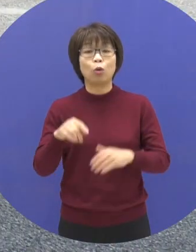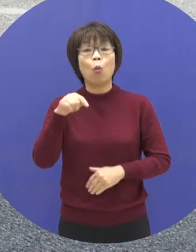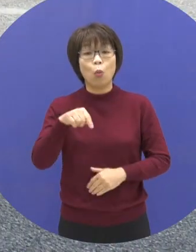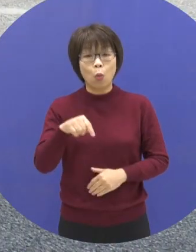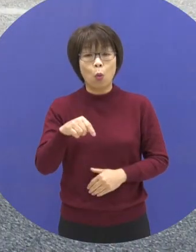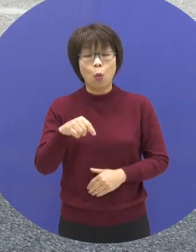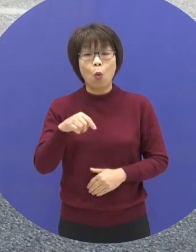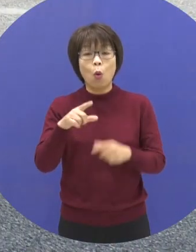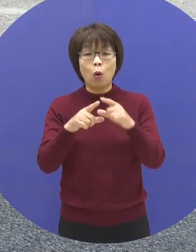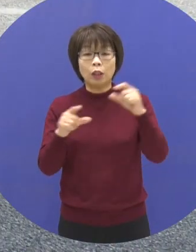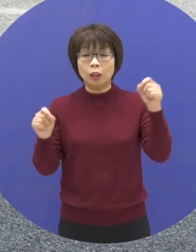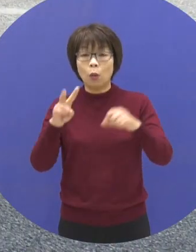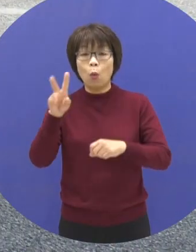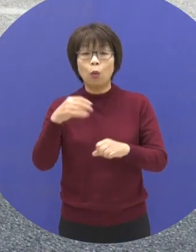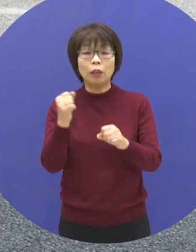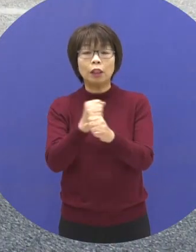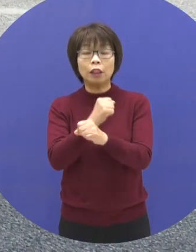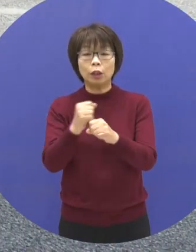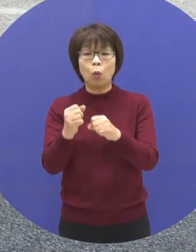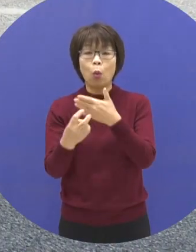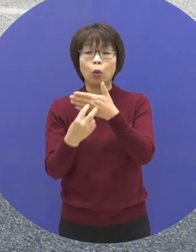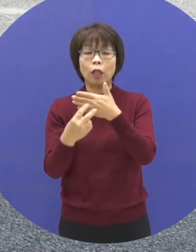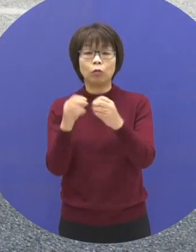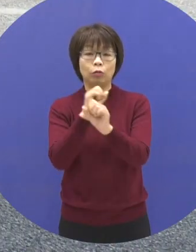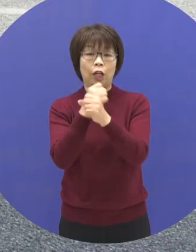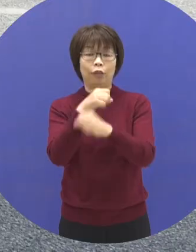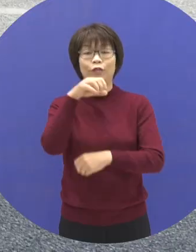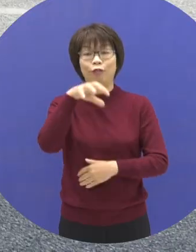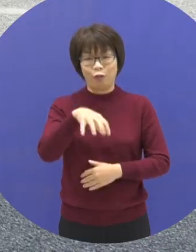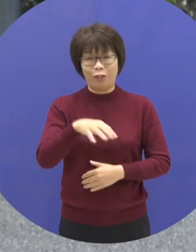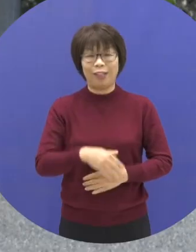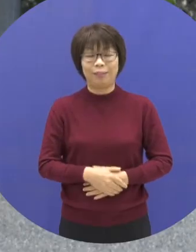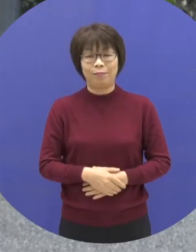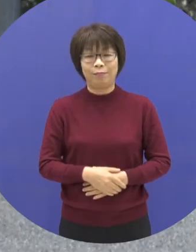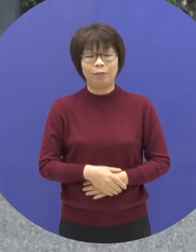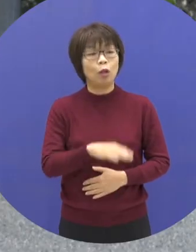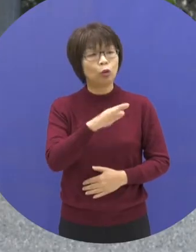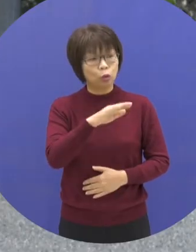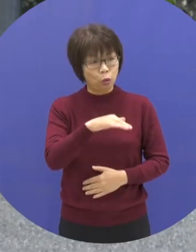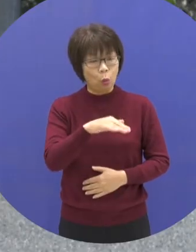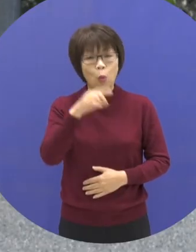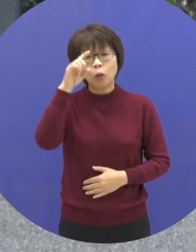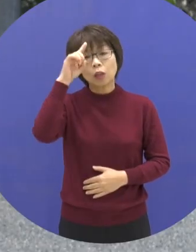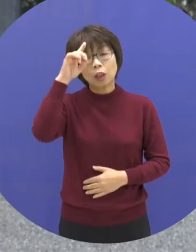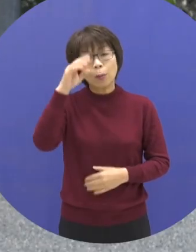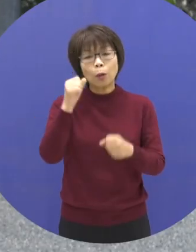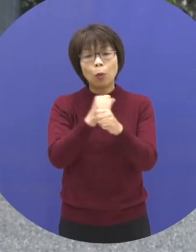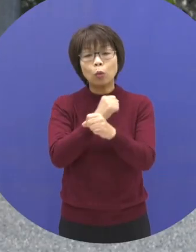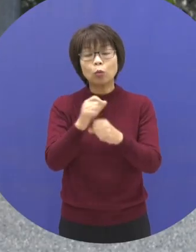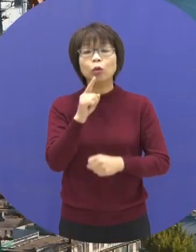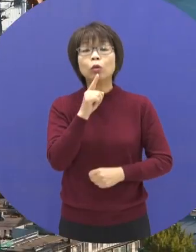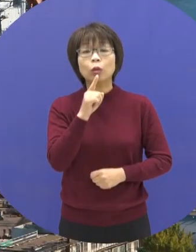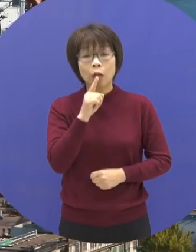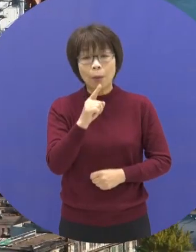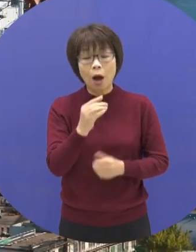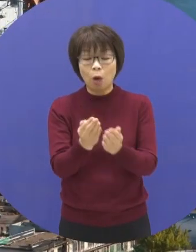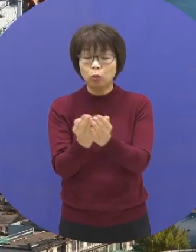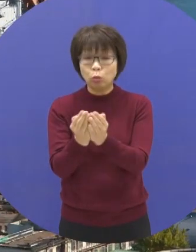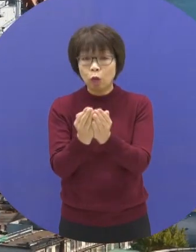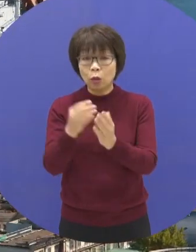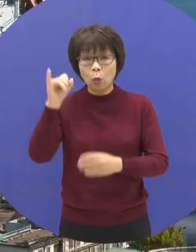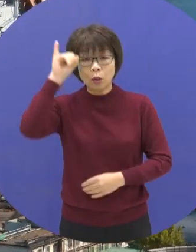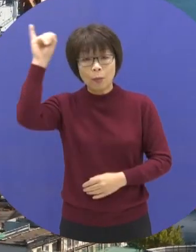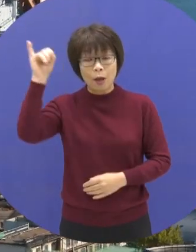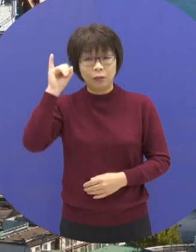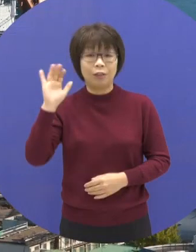今日は地元企業の日本にこう医学研究所にお邪魔しています視聴させものものづくりといえば造船と